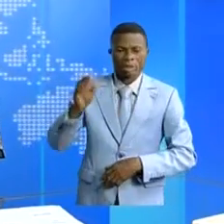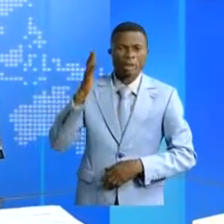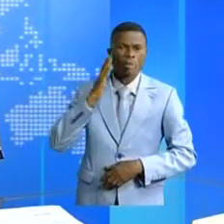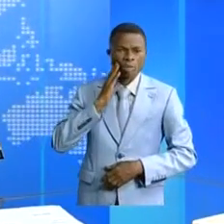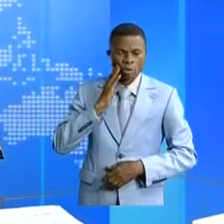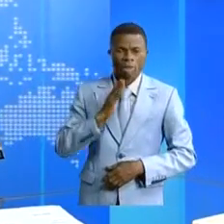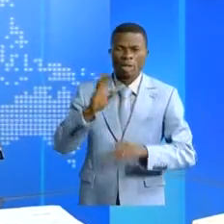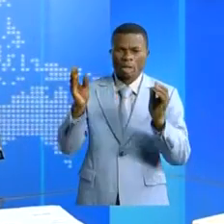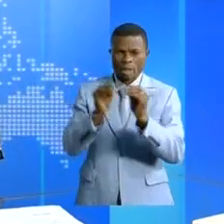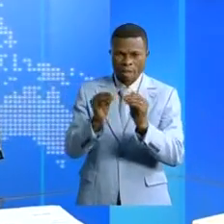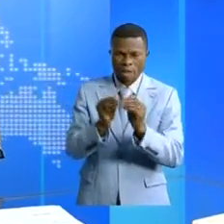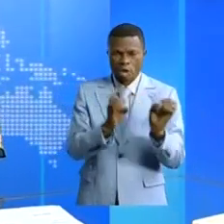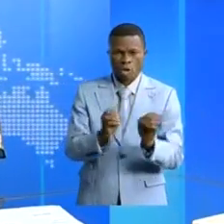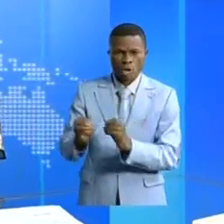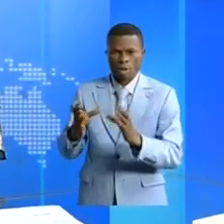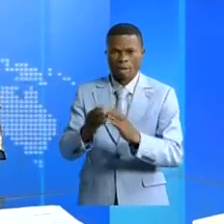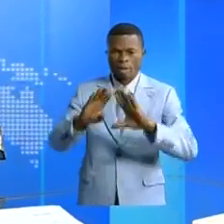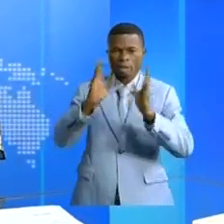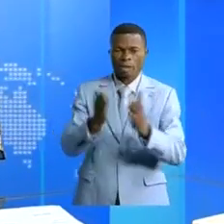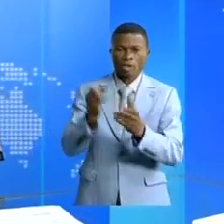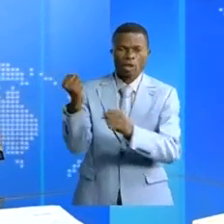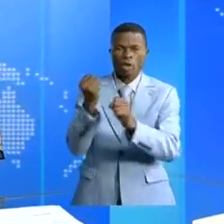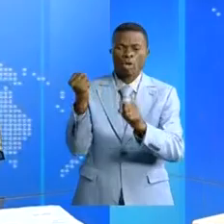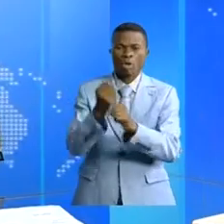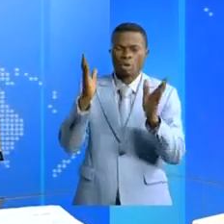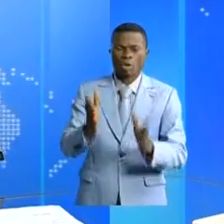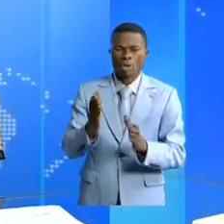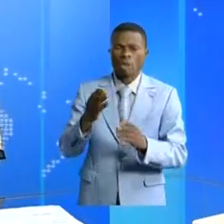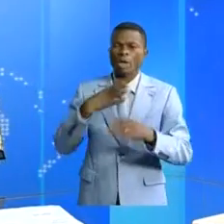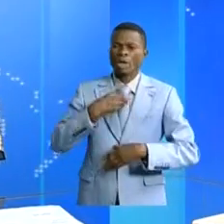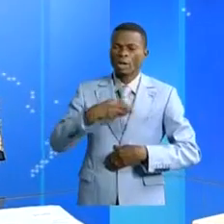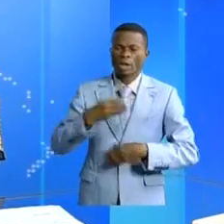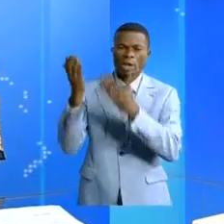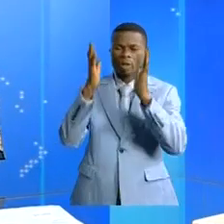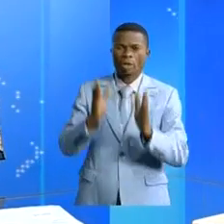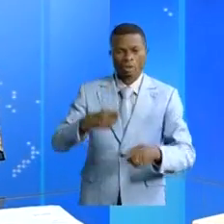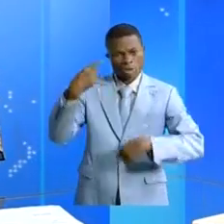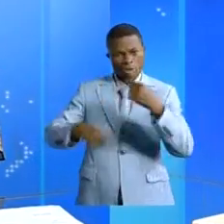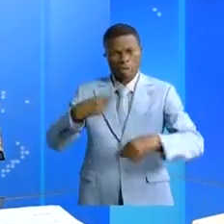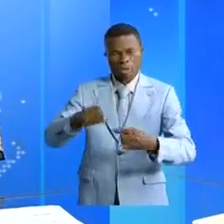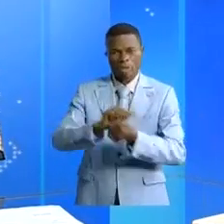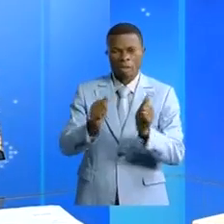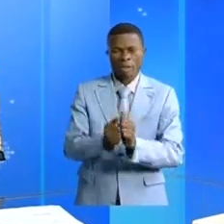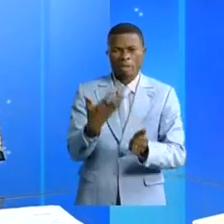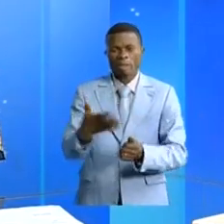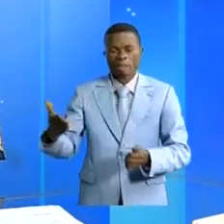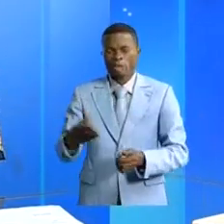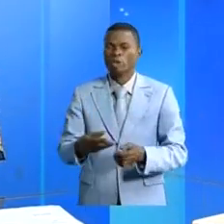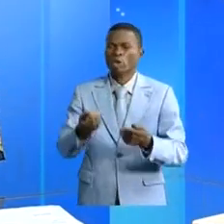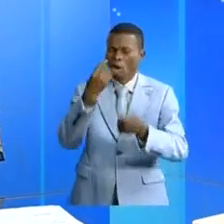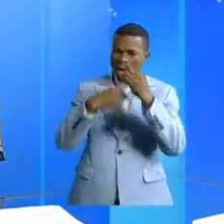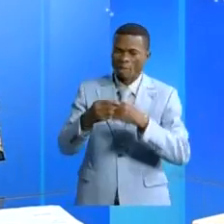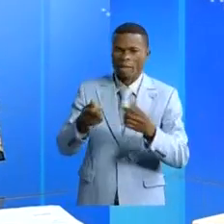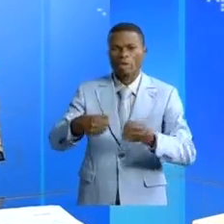a réuni autour de lui tous les opérateurs économiques ensemble. Ils ont débattu sur les prix des produits de première nécessité.